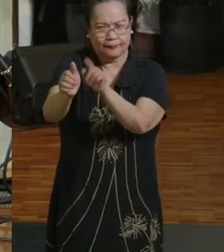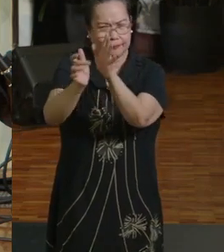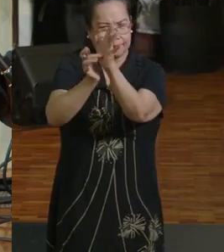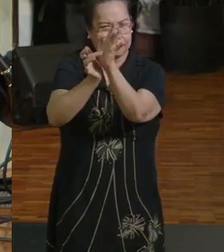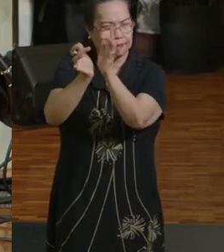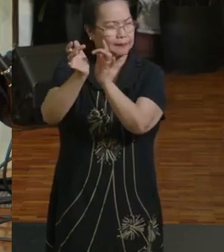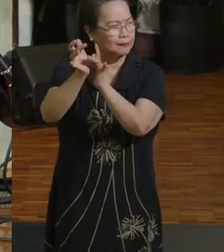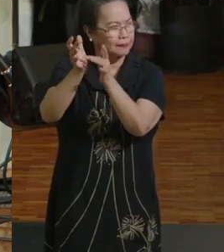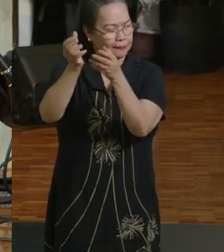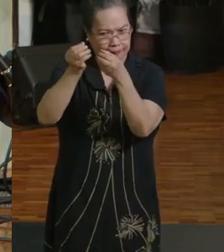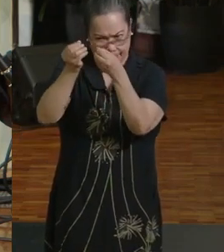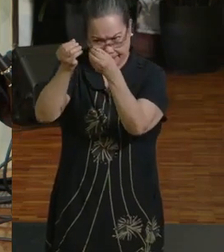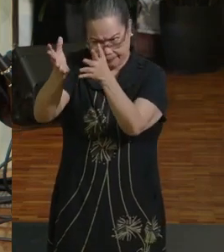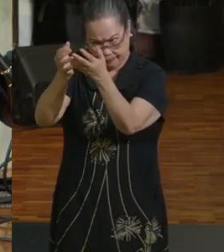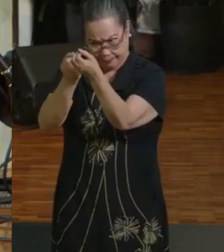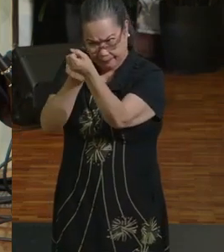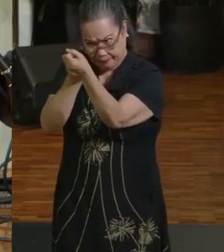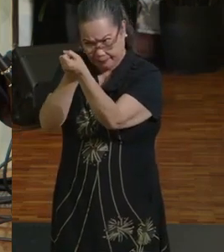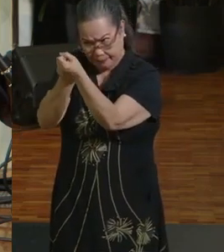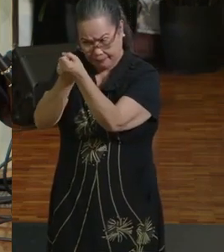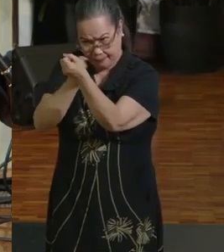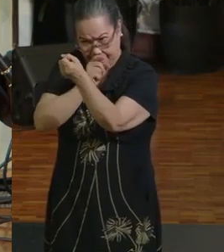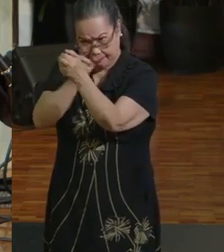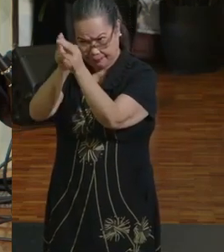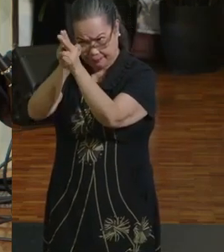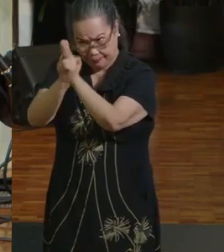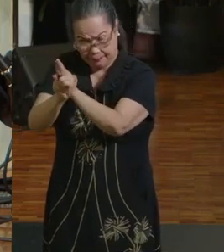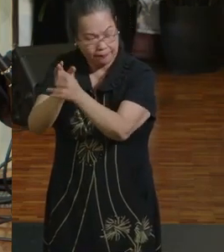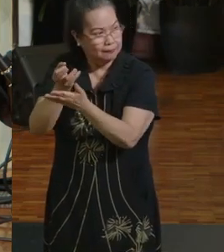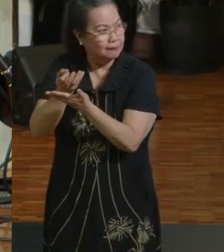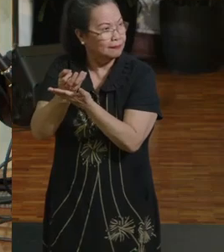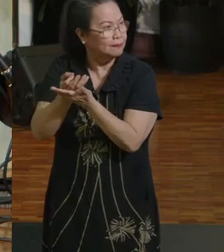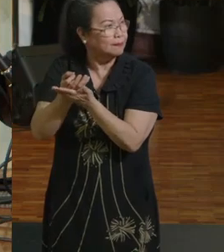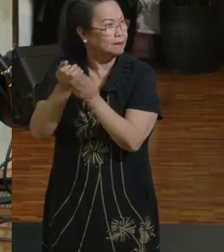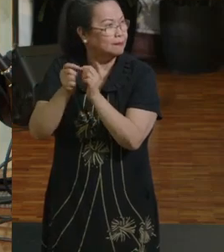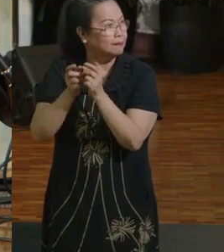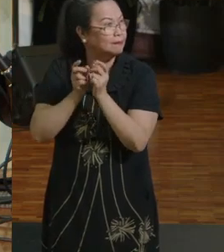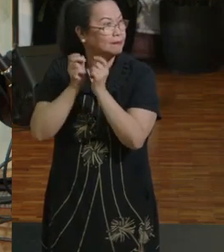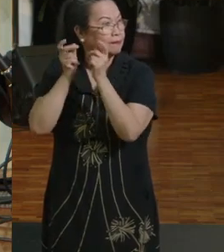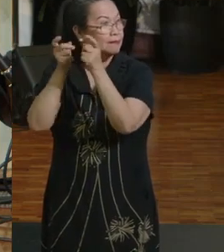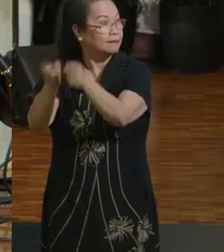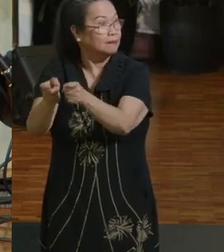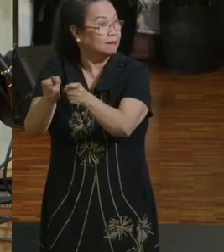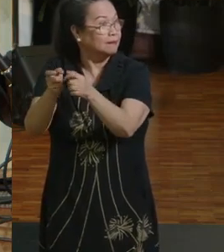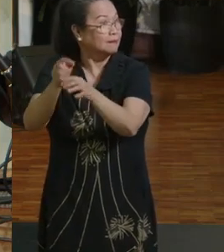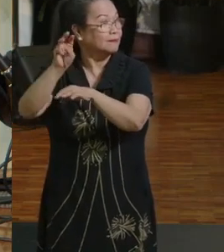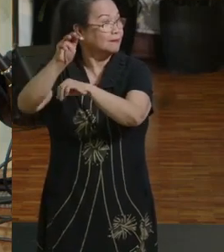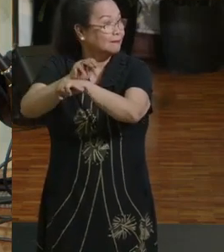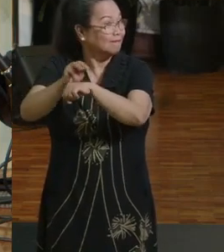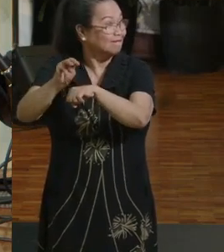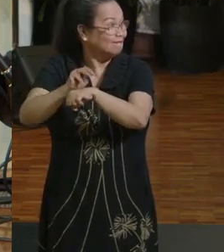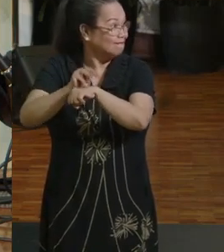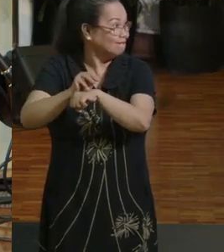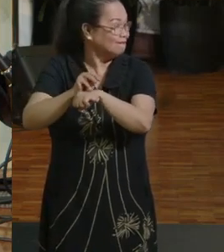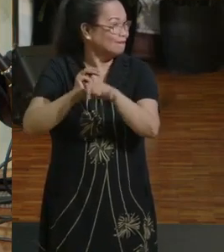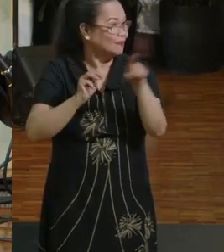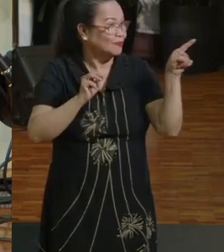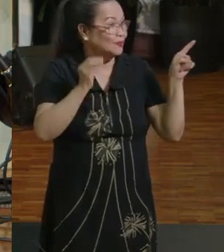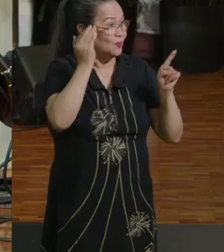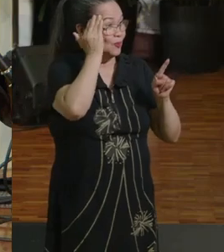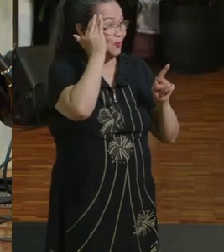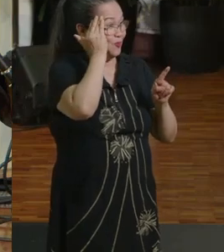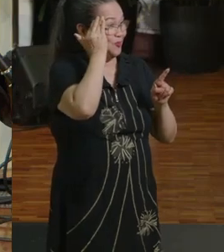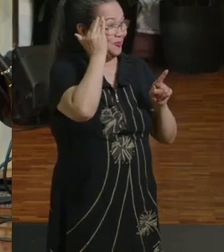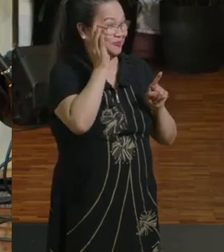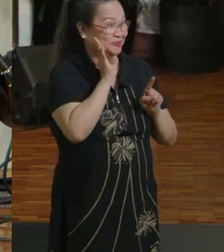nagbigay ng pagsuporta at pagtulong sa kanyang ministeryo. Alam niyo mga